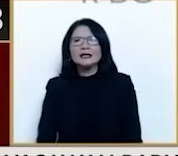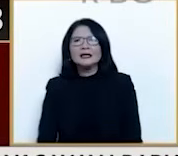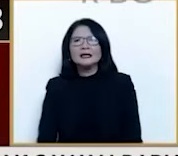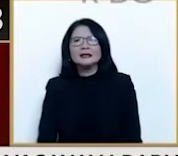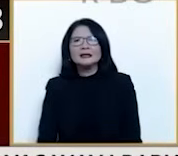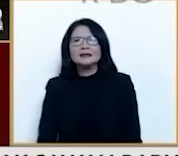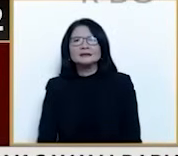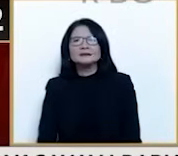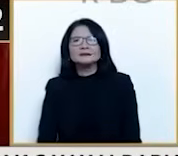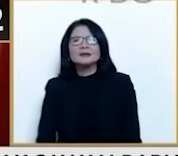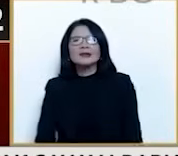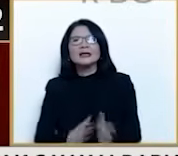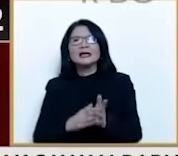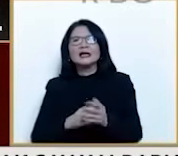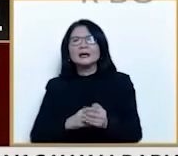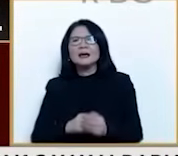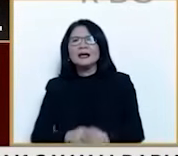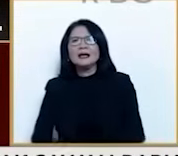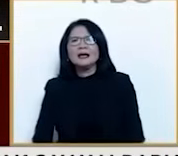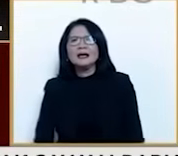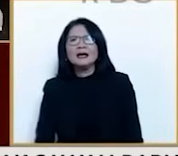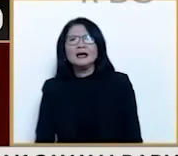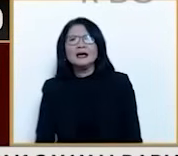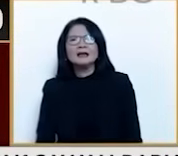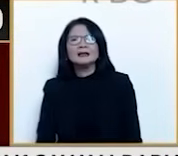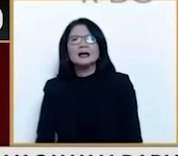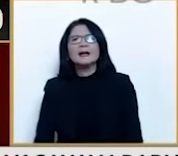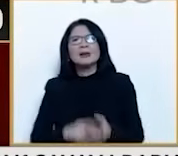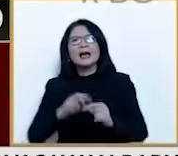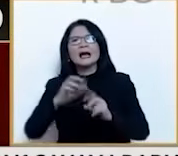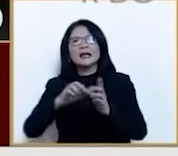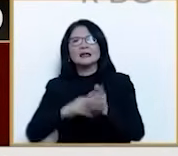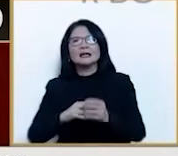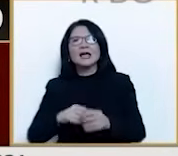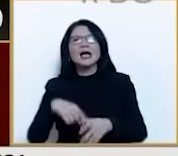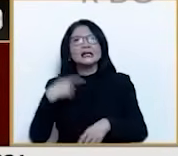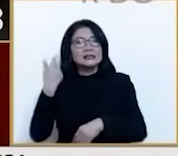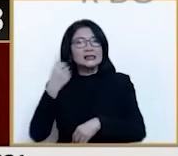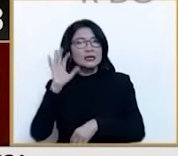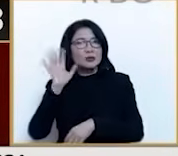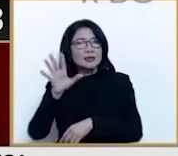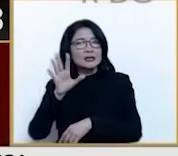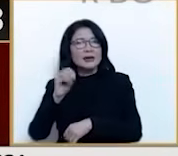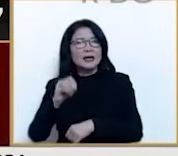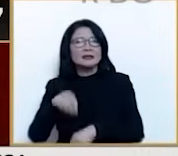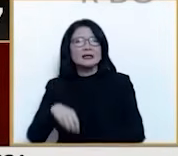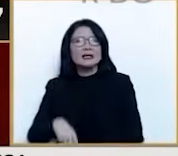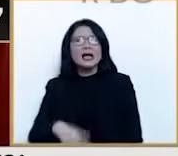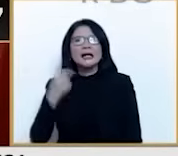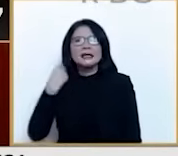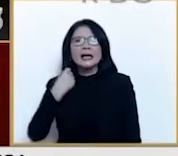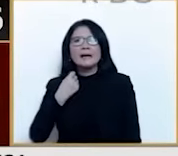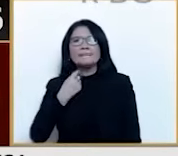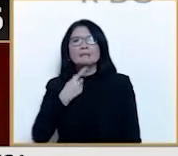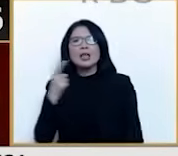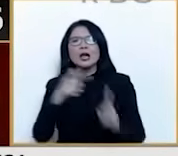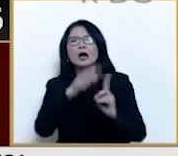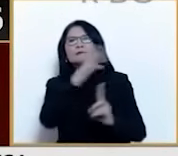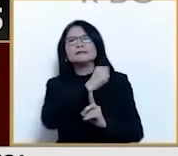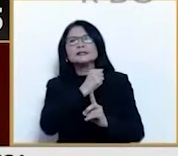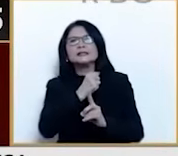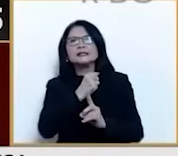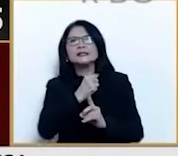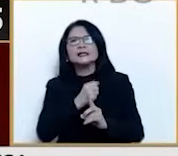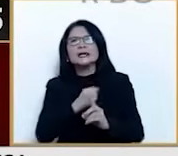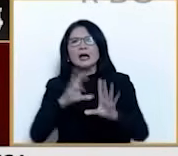bahwa untuk kebutuhan masyarakat yang selama ini belum memperoleh, seperti yang saya sampaikan di dalam visi misi tadi, mudah-mudahan